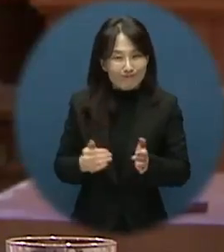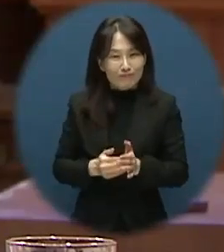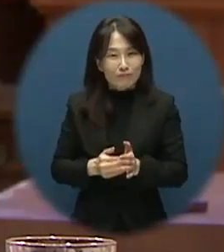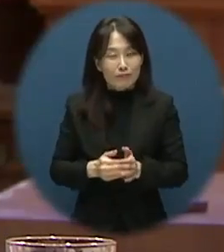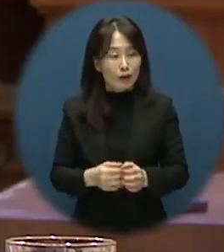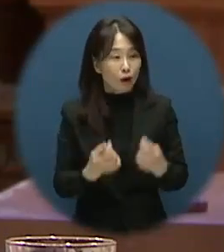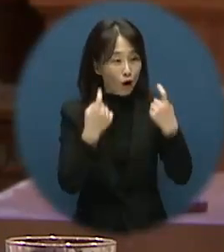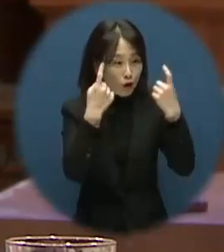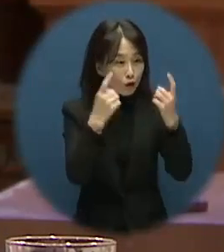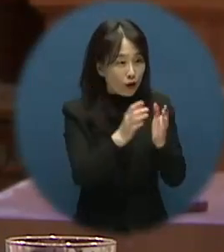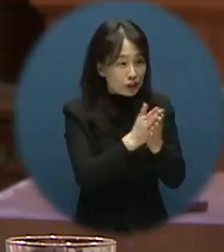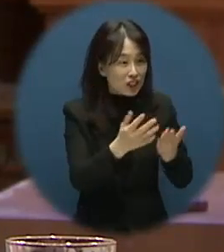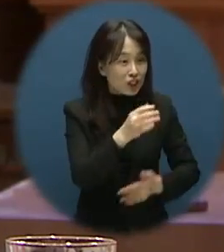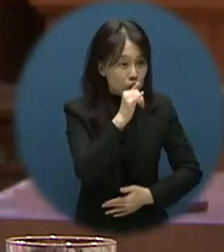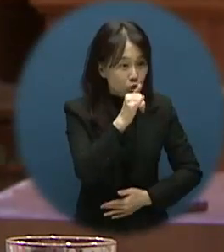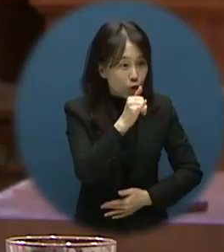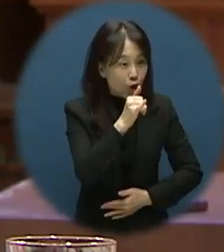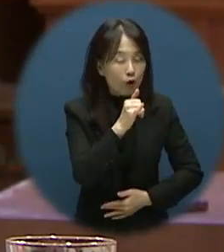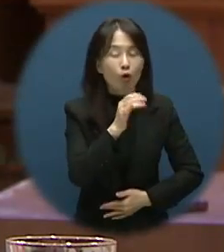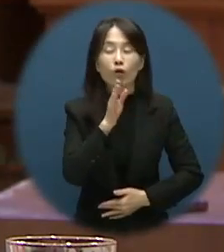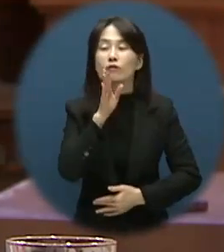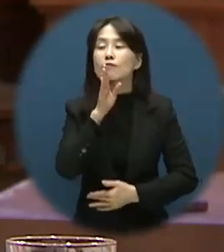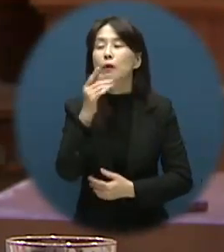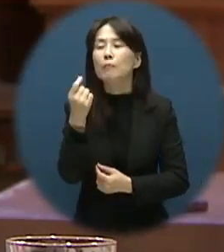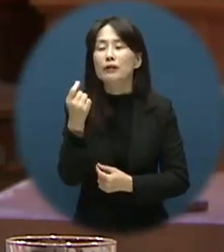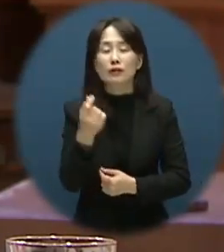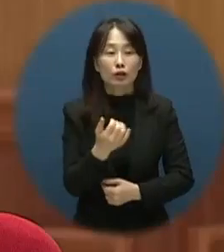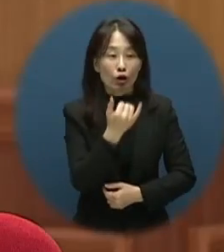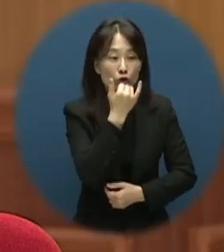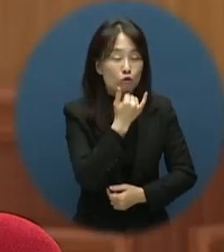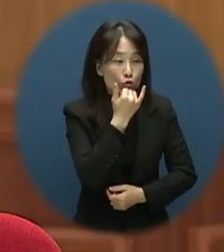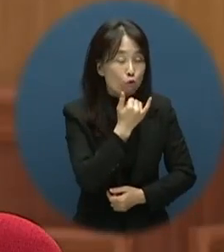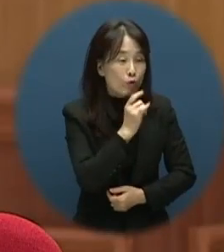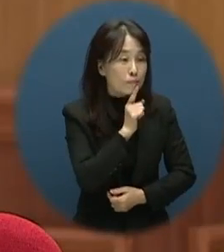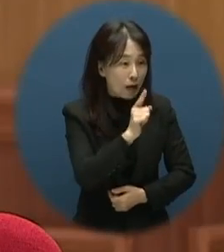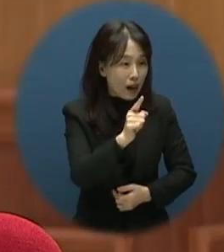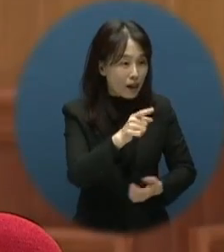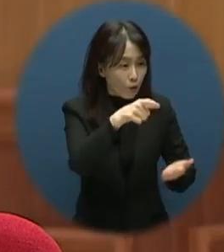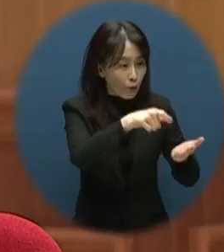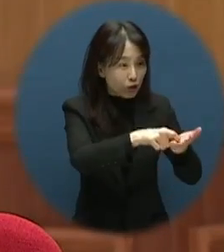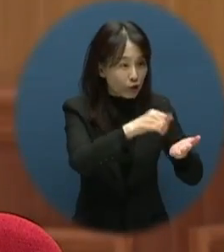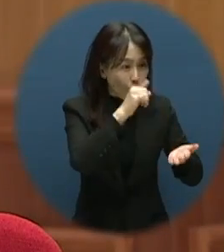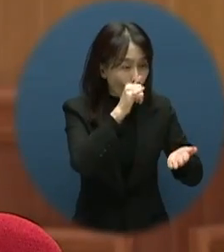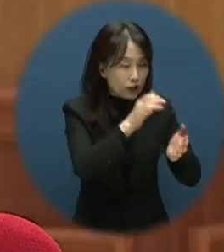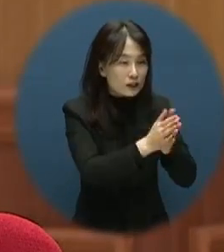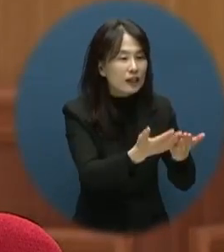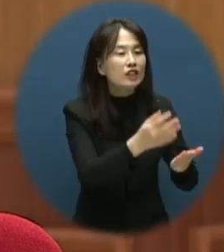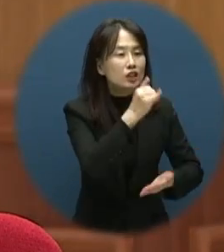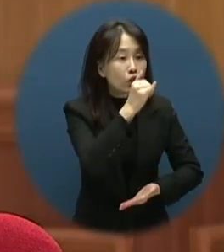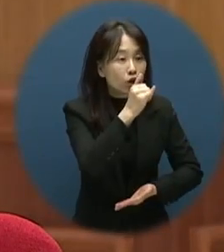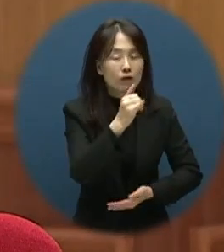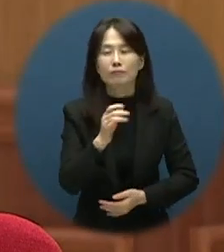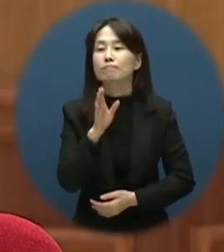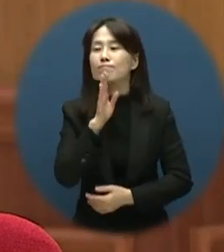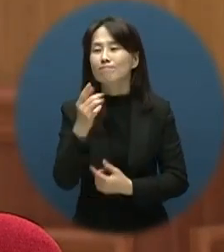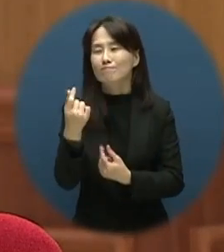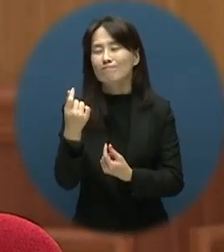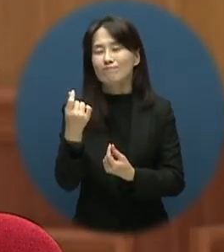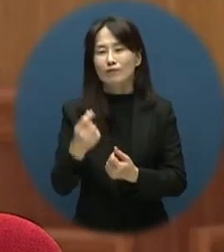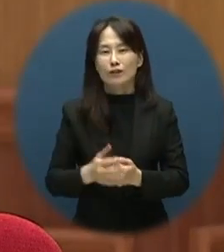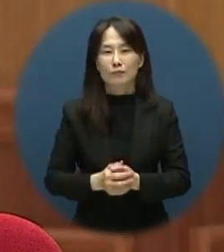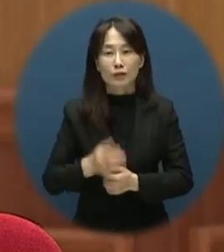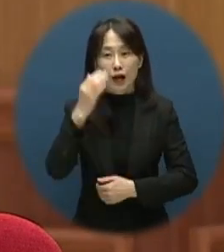그래도 여행 안내서가 있긴 있었군요. 있었어요. 예. 독일어로 된. 예. 그다음 또 한국말에